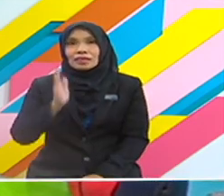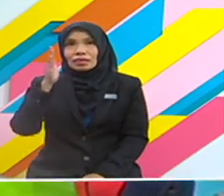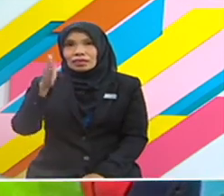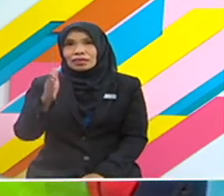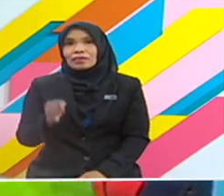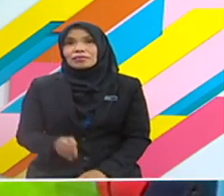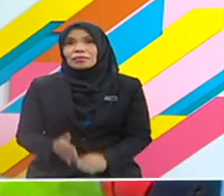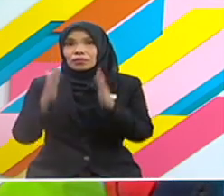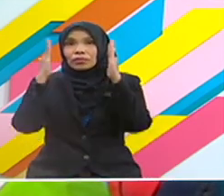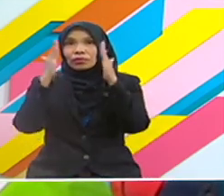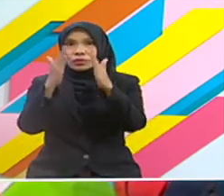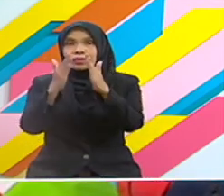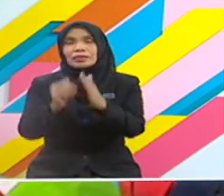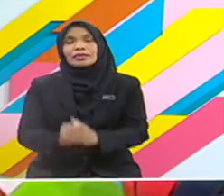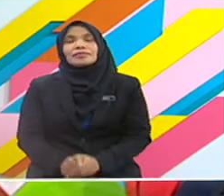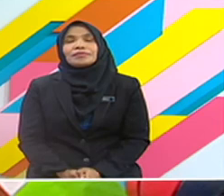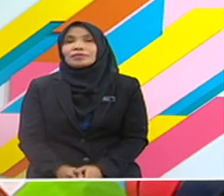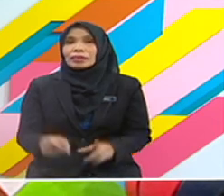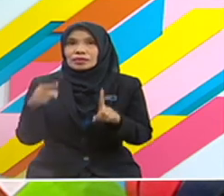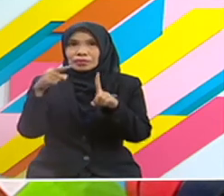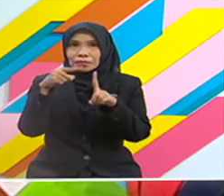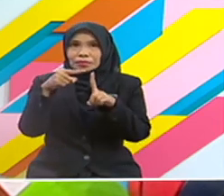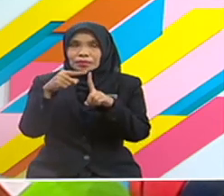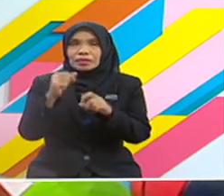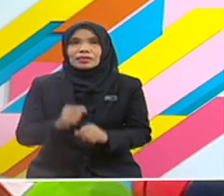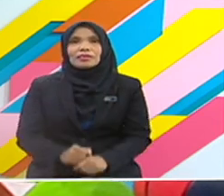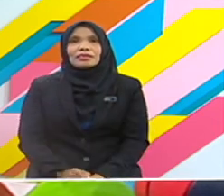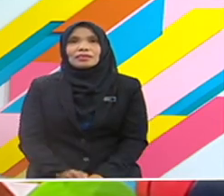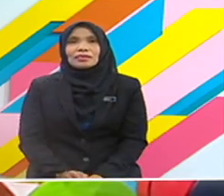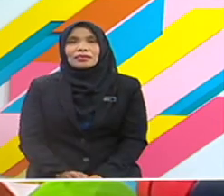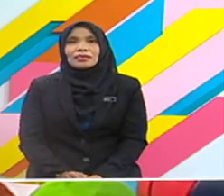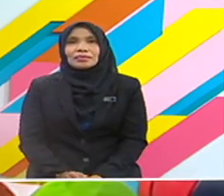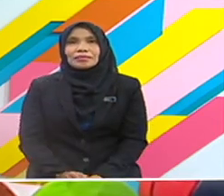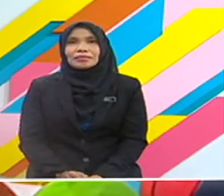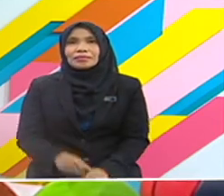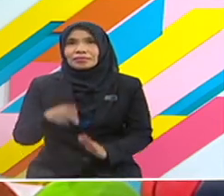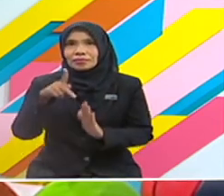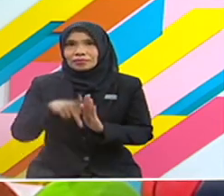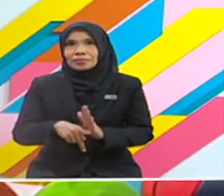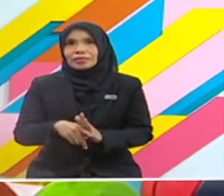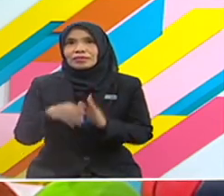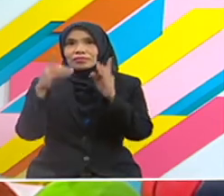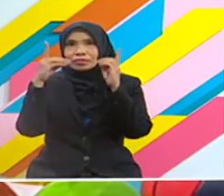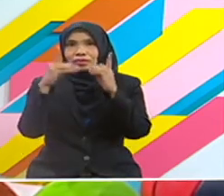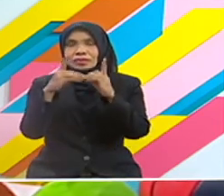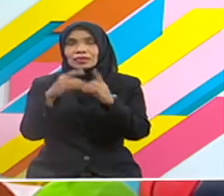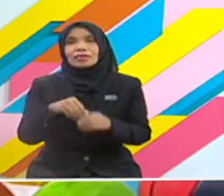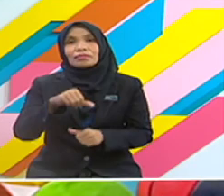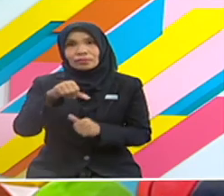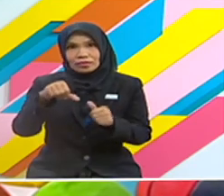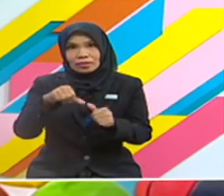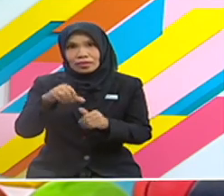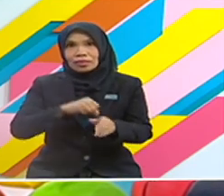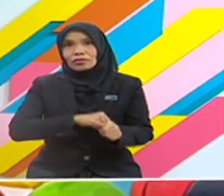pendidikan khas yang mana kita nak menekankan dari segi pendidikan sains sosial dan alam sekitar.